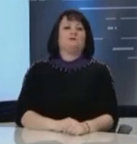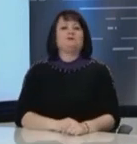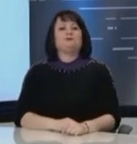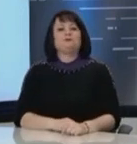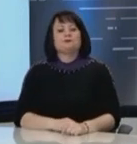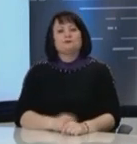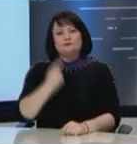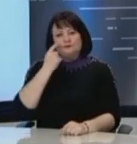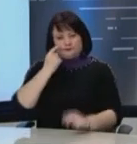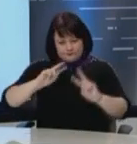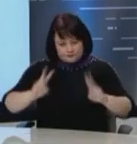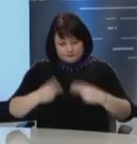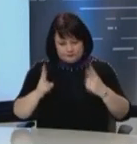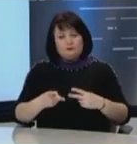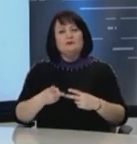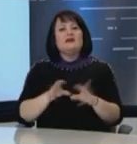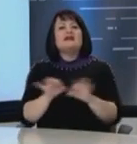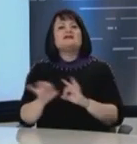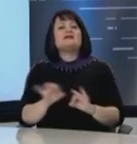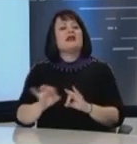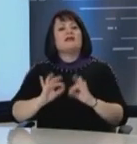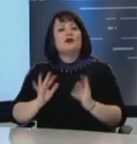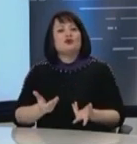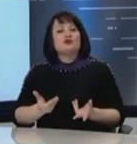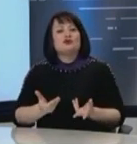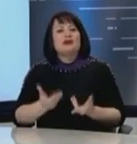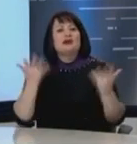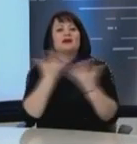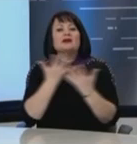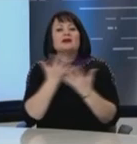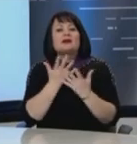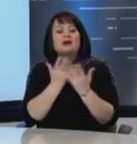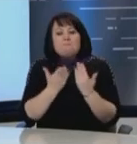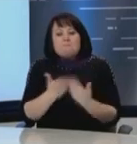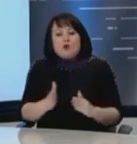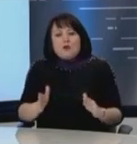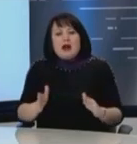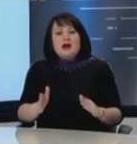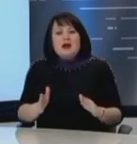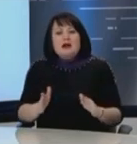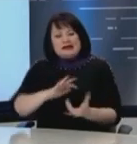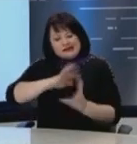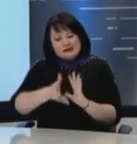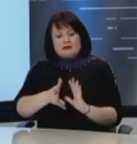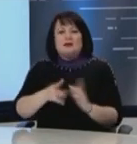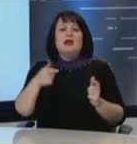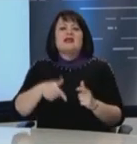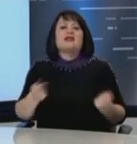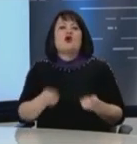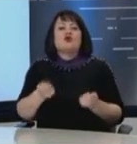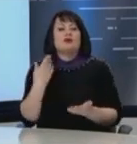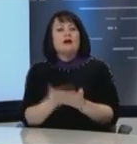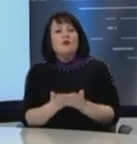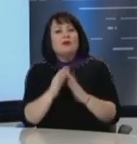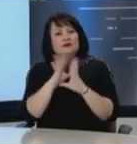Να αποκαλυφθεί το οργανωμένο σχέδιό σας. Η γκρίζα προπαγάνδα σας που διαστρέφει τα γεγονότα, τις